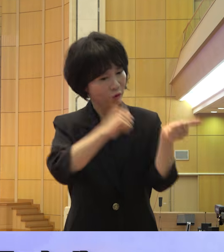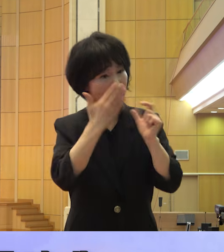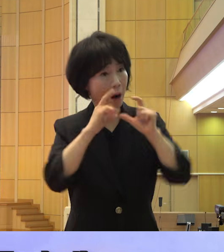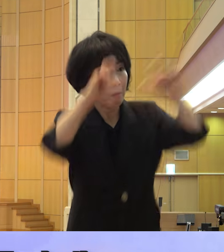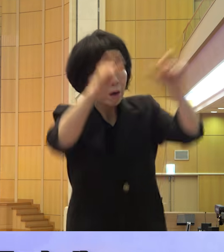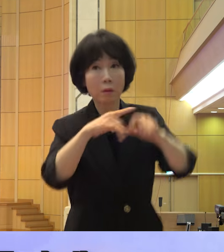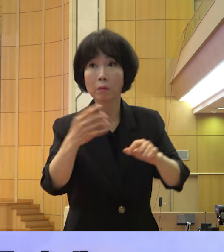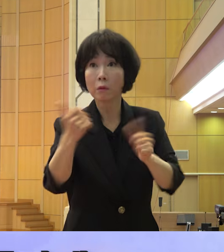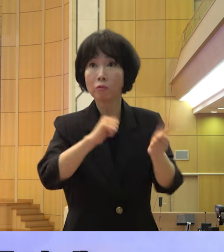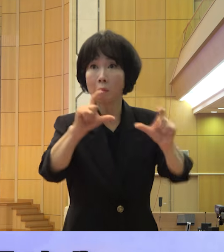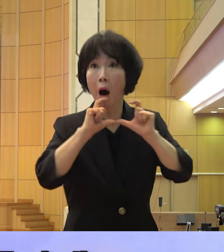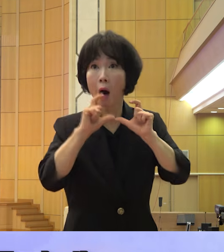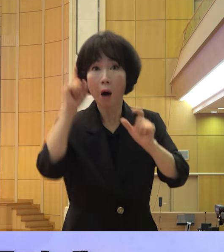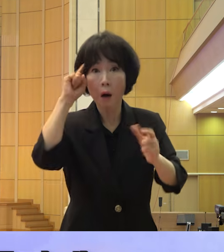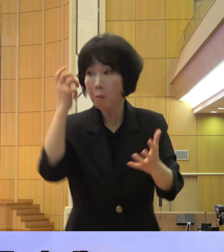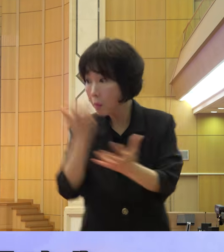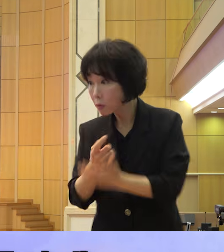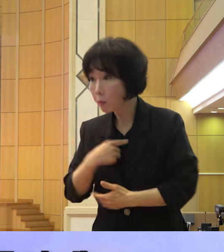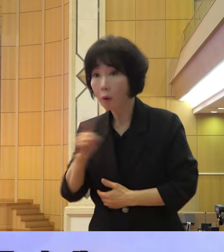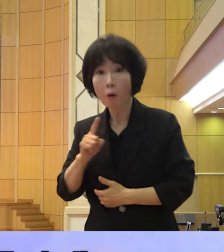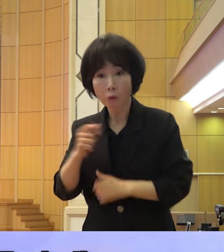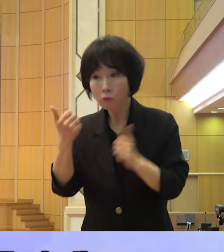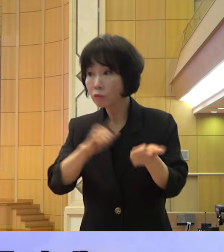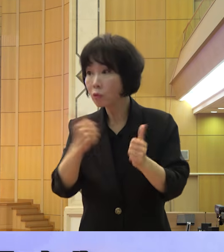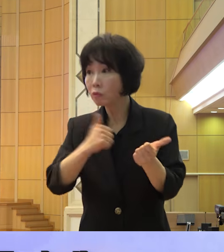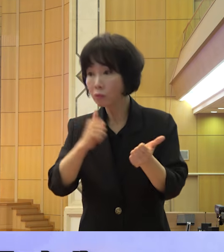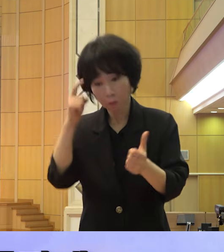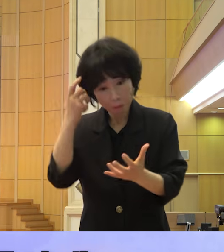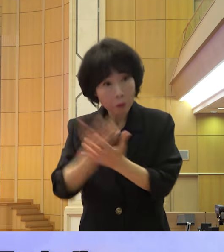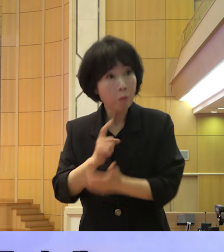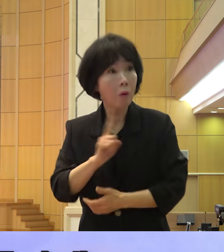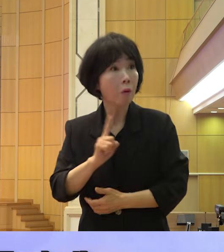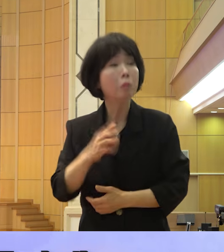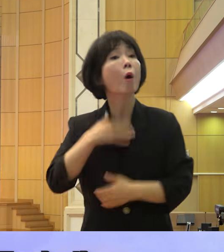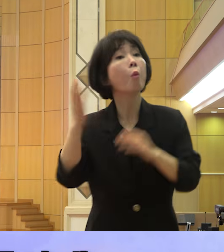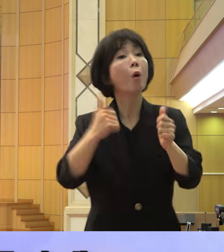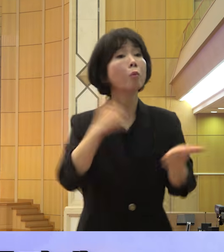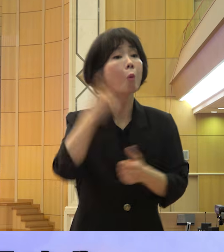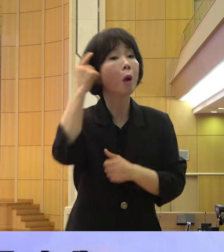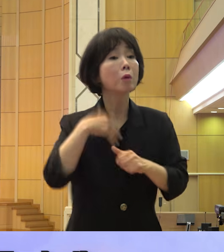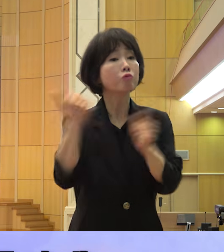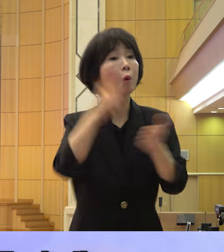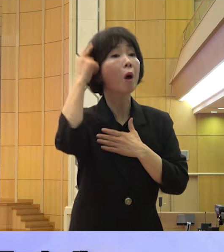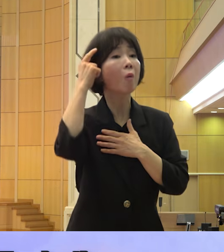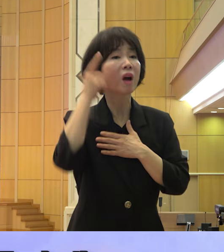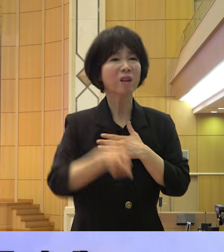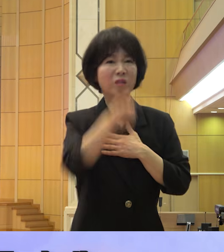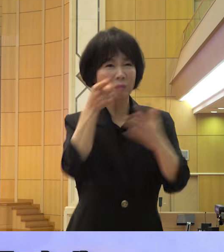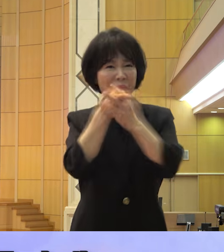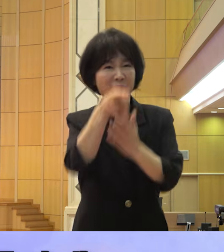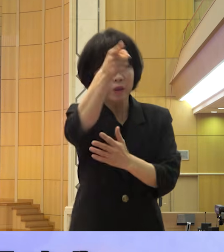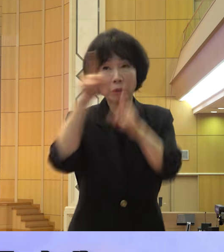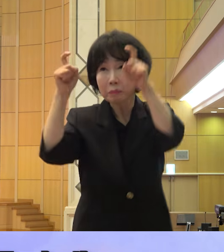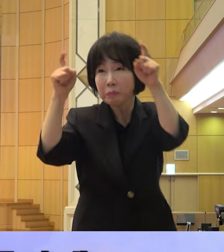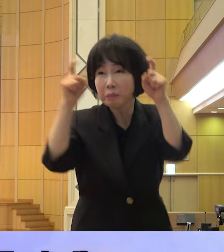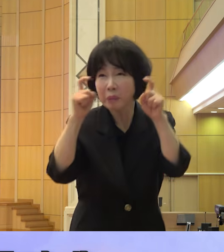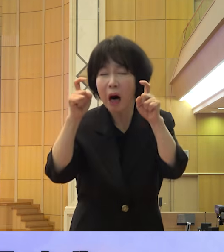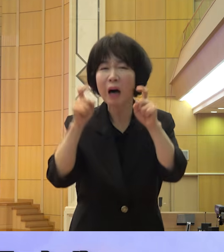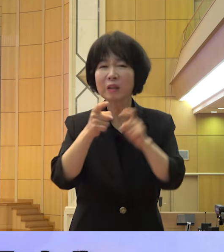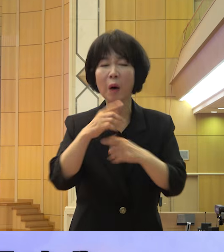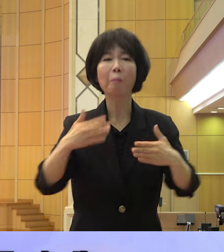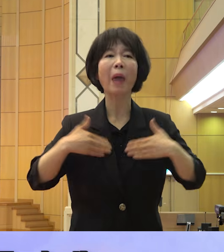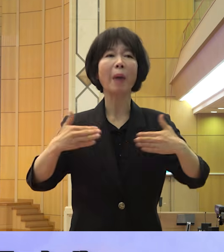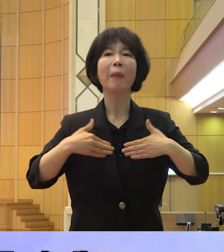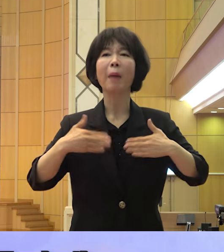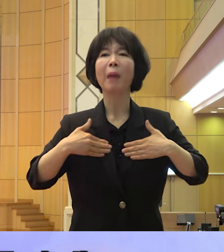얼마나 황당한지. 아니 제가 왜 죽어요? 너 폐결핵 3기야 그러더라고요.